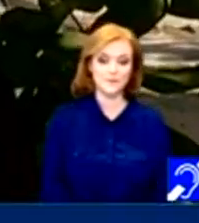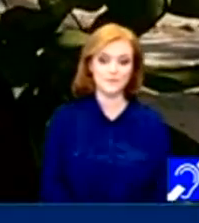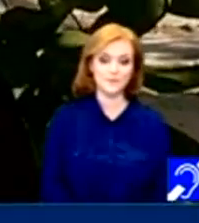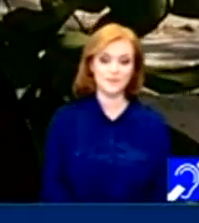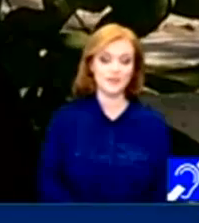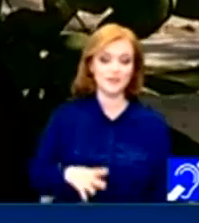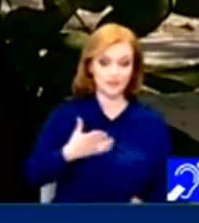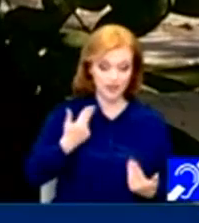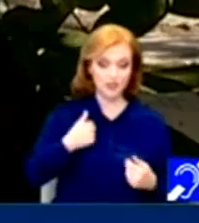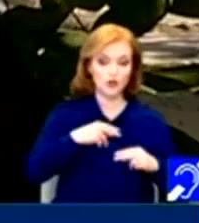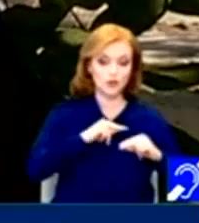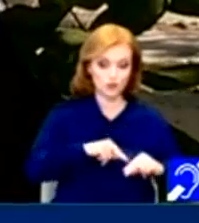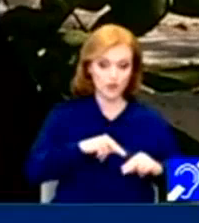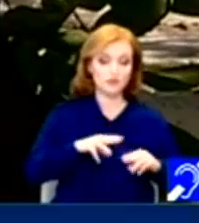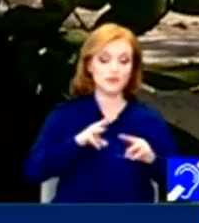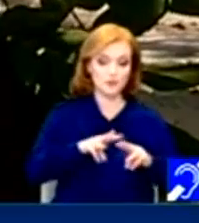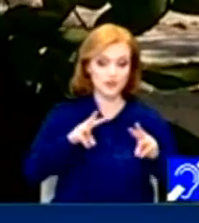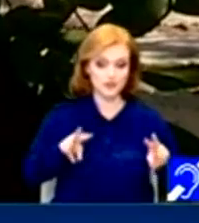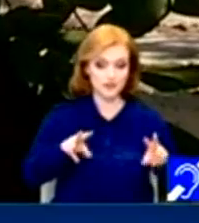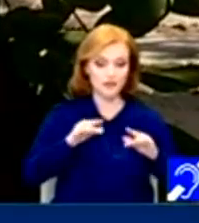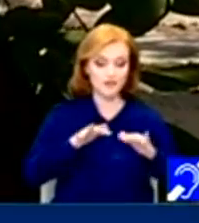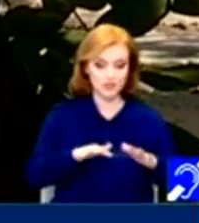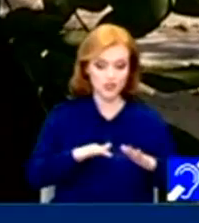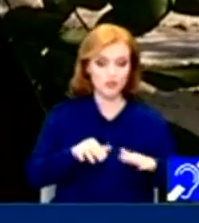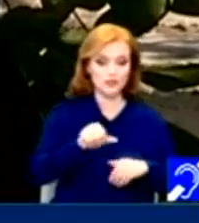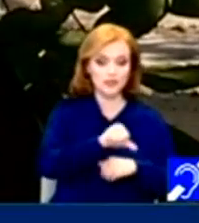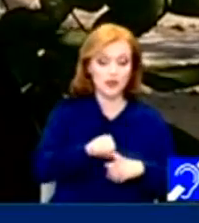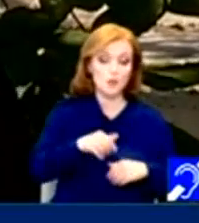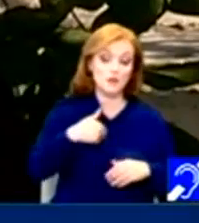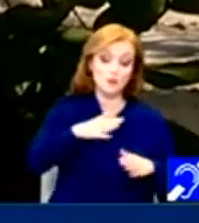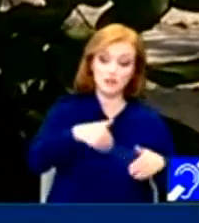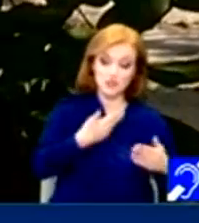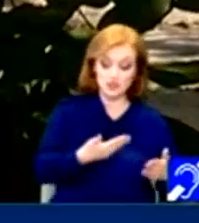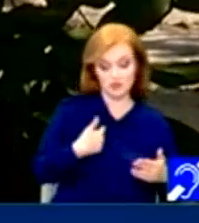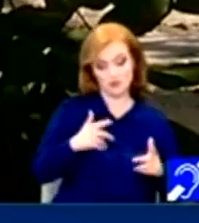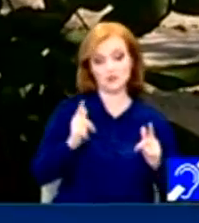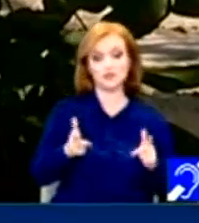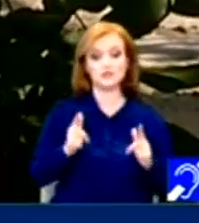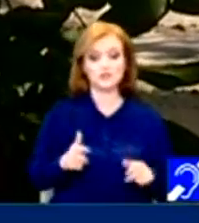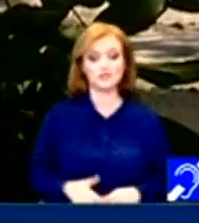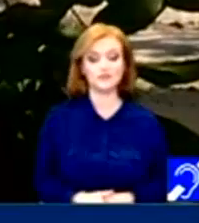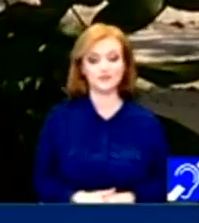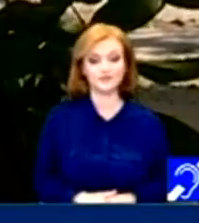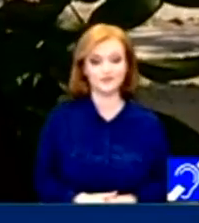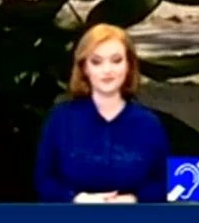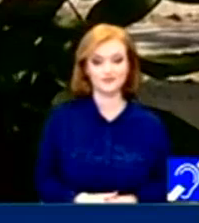la Ministerul de Interne mi s-a propus dacă aș fi de acord, deci am acceptat. Și respectiv încerc acum